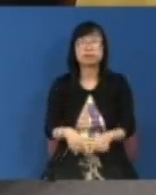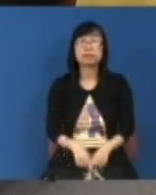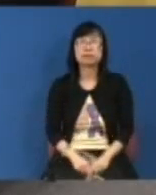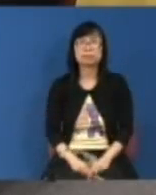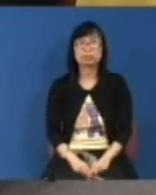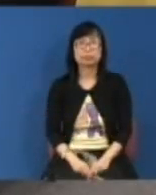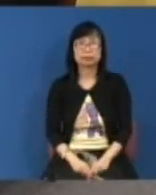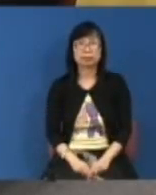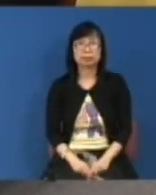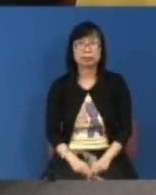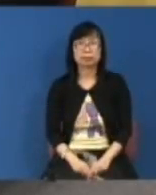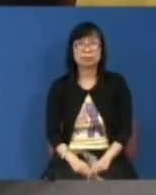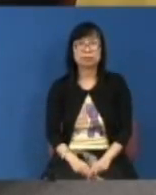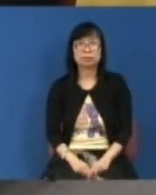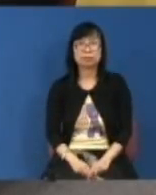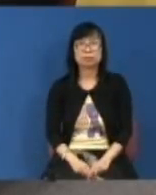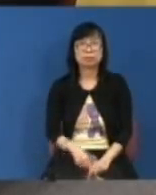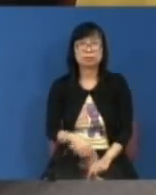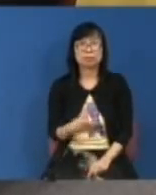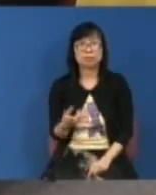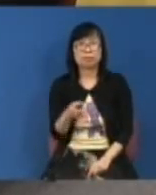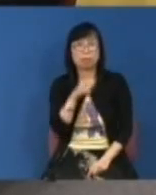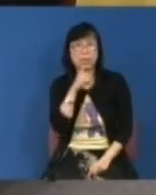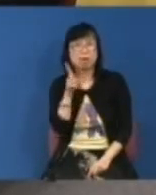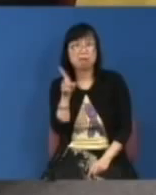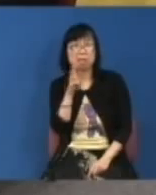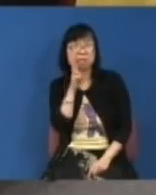是吧？有哪一點相似？